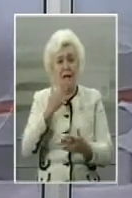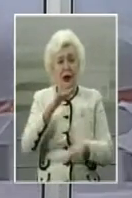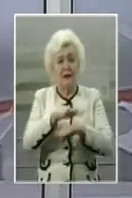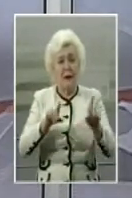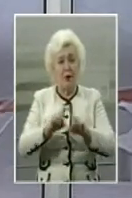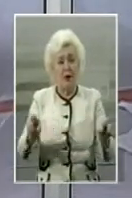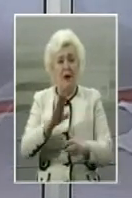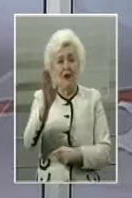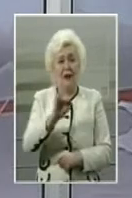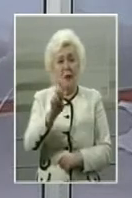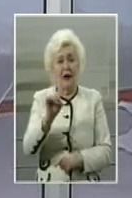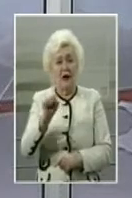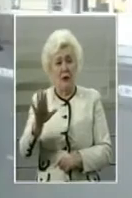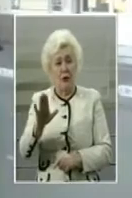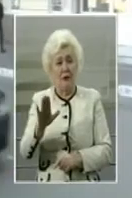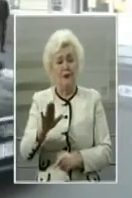області Віталій Байдаров.